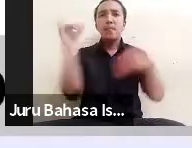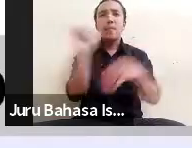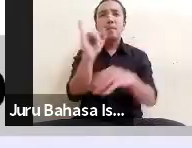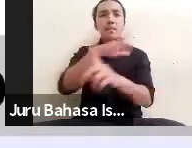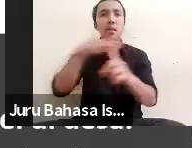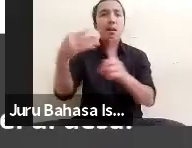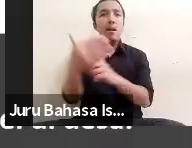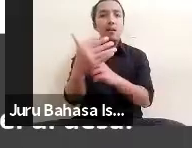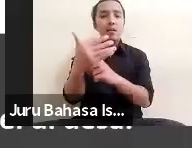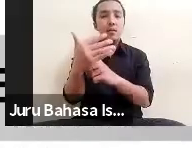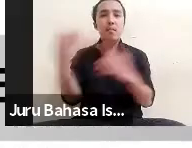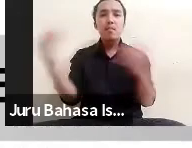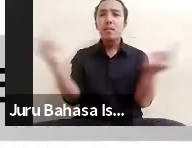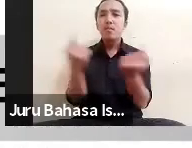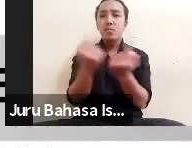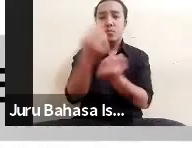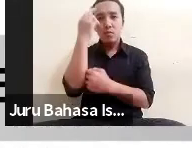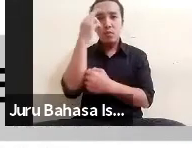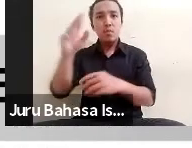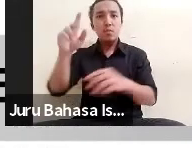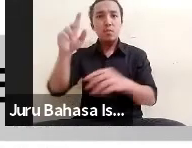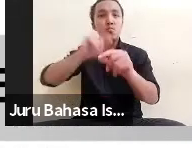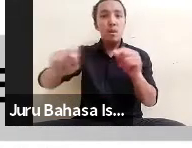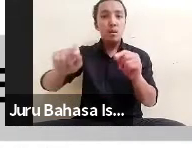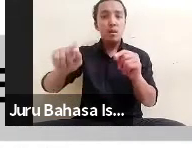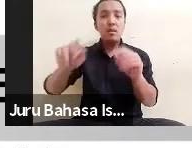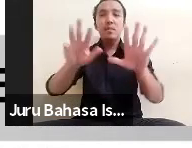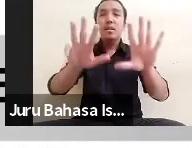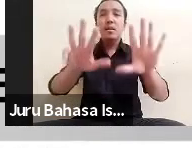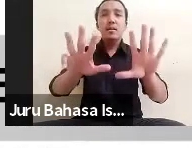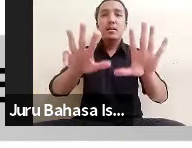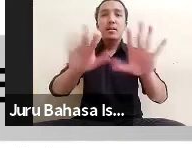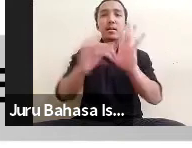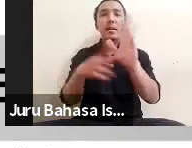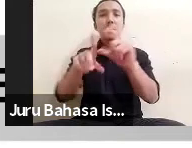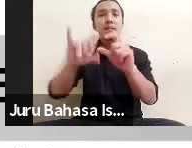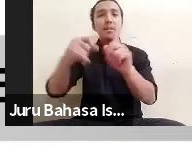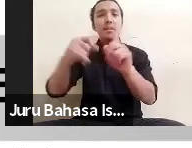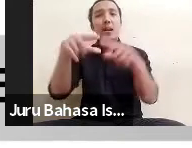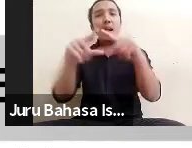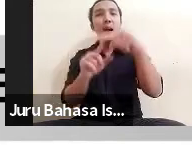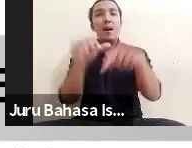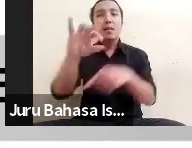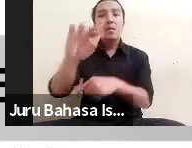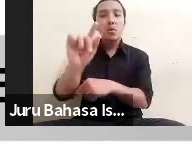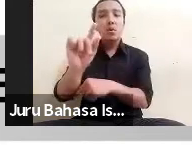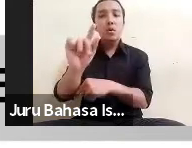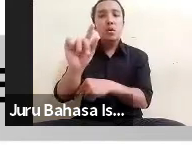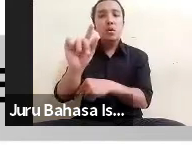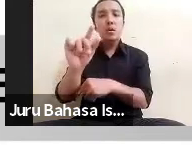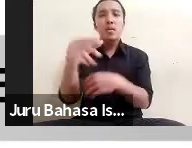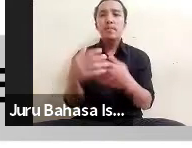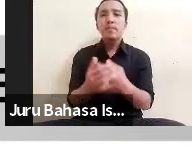bertemu untuk merumuskan 9 indikator desa inklusif. Jadi 9 indikator